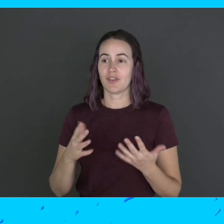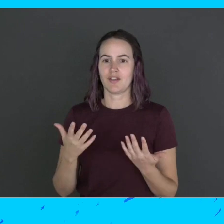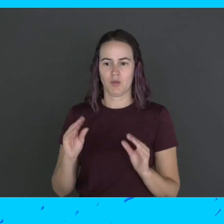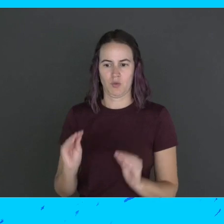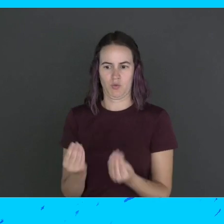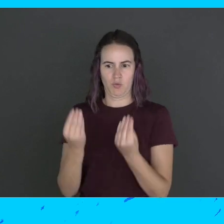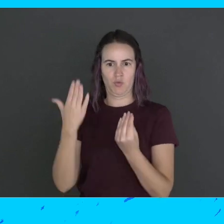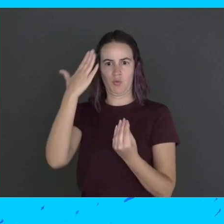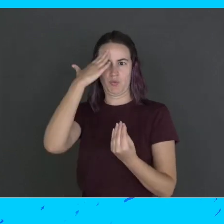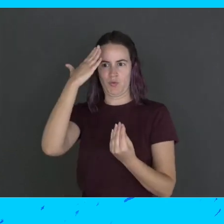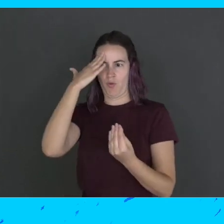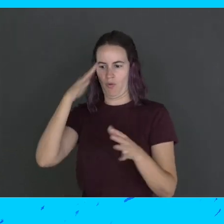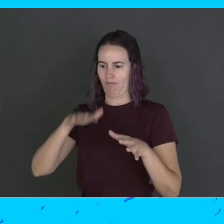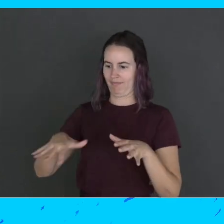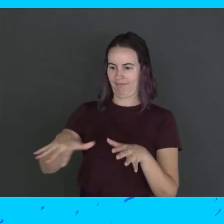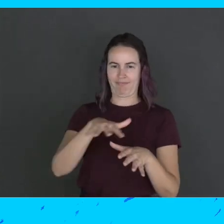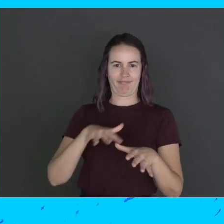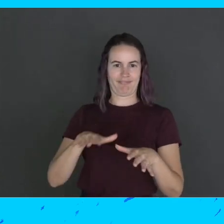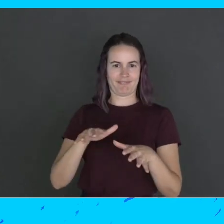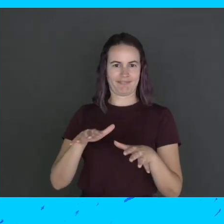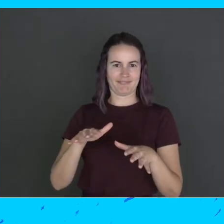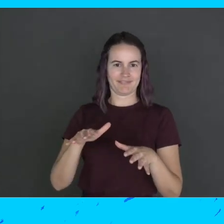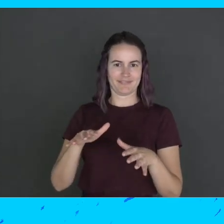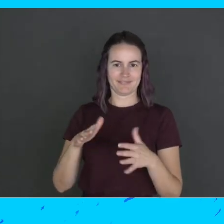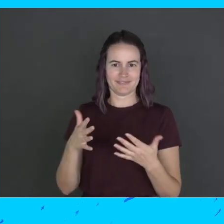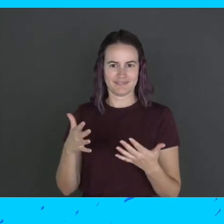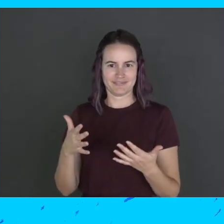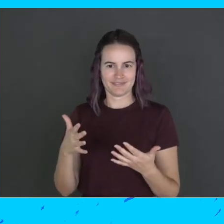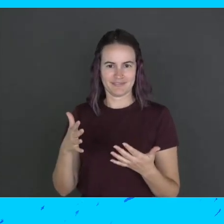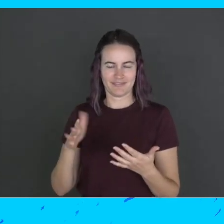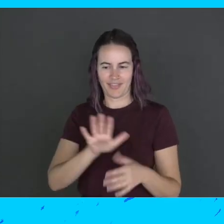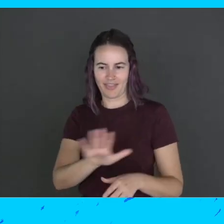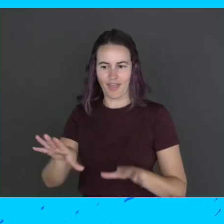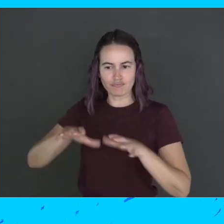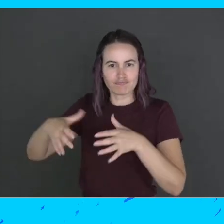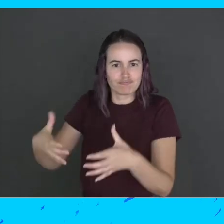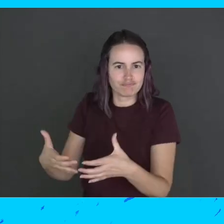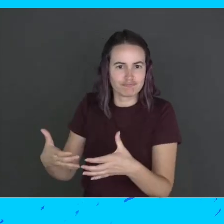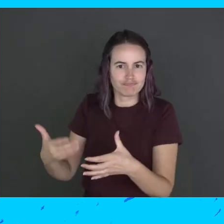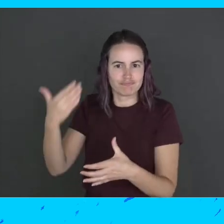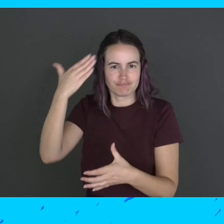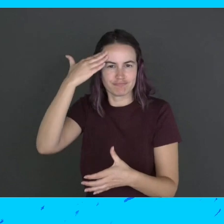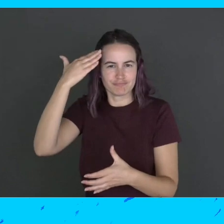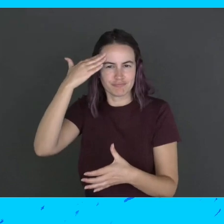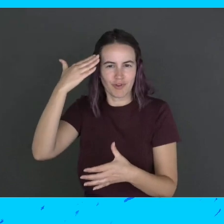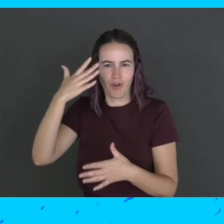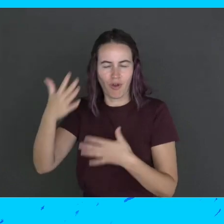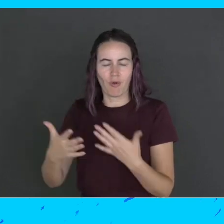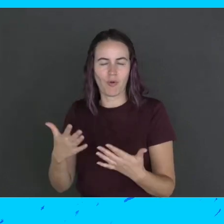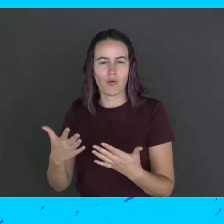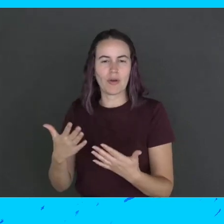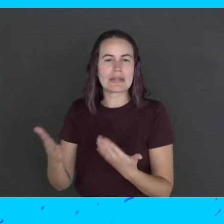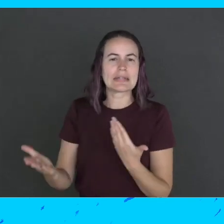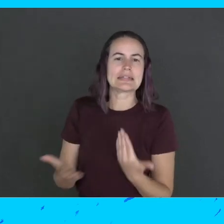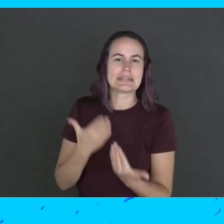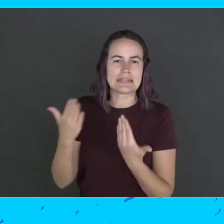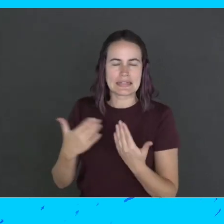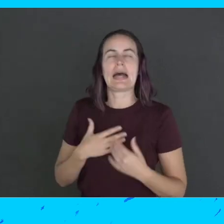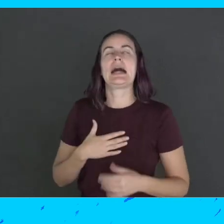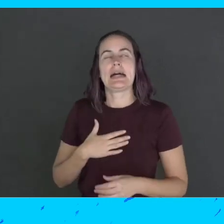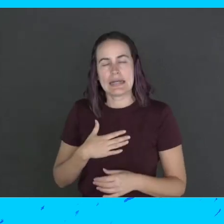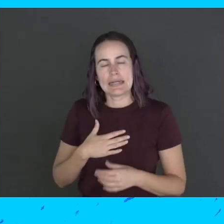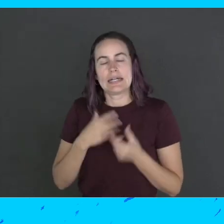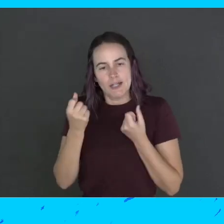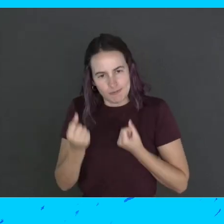et ce sont eux qui peuvent nous aider pour pouvoir mieux comprendre leur environnement,